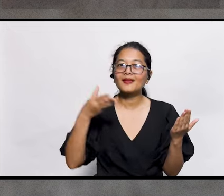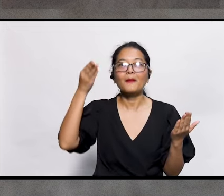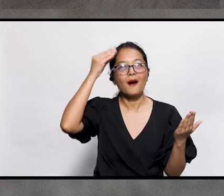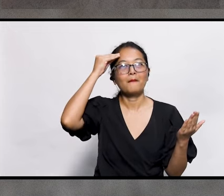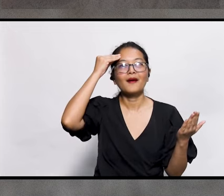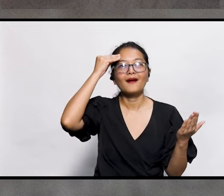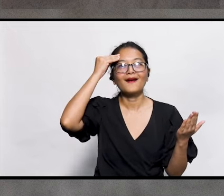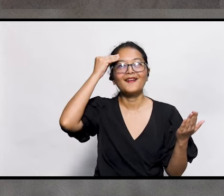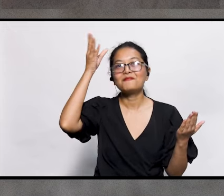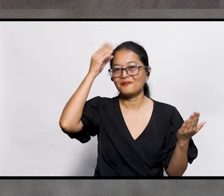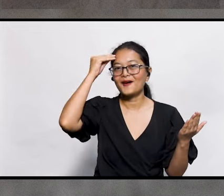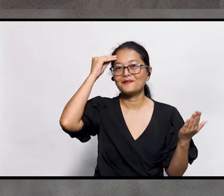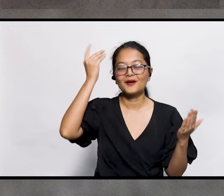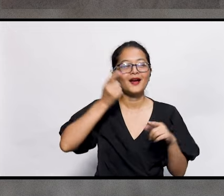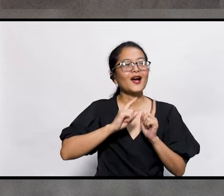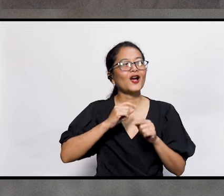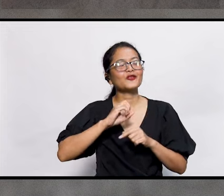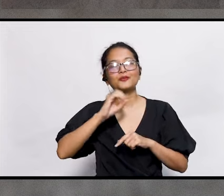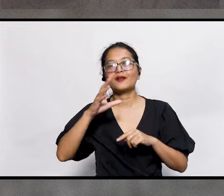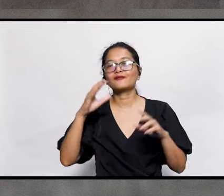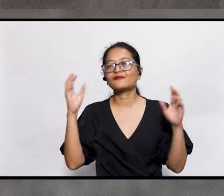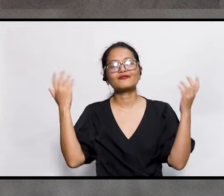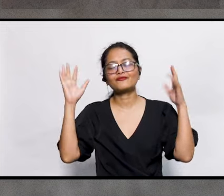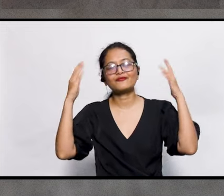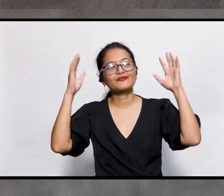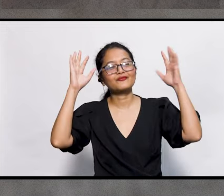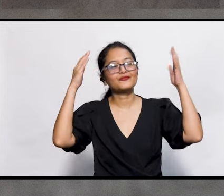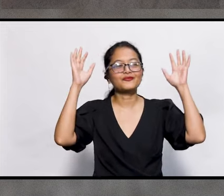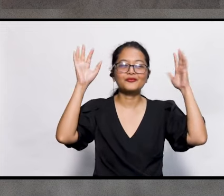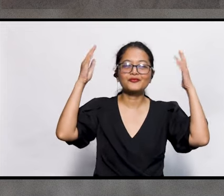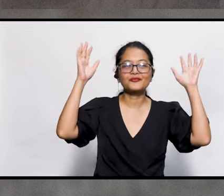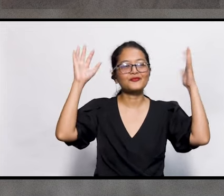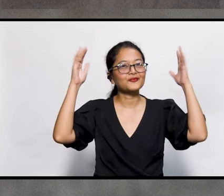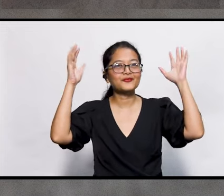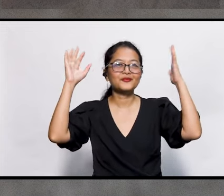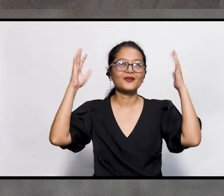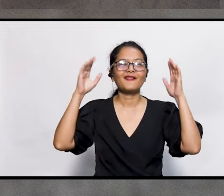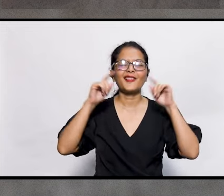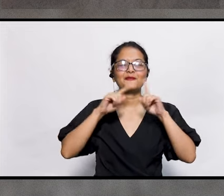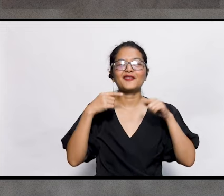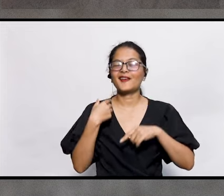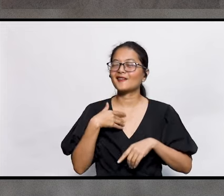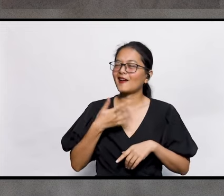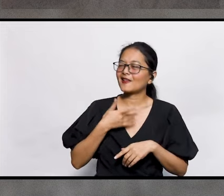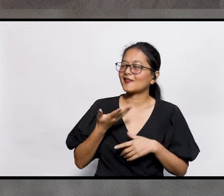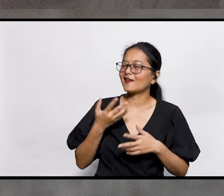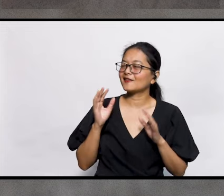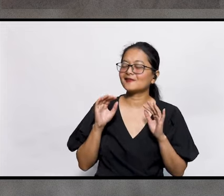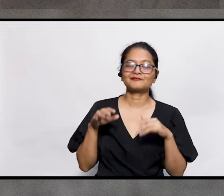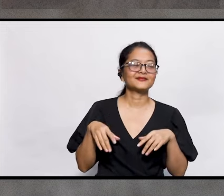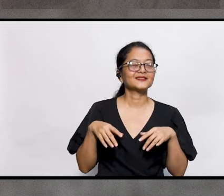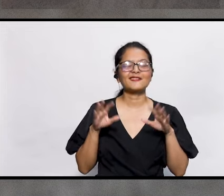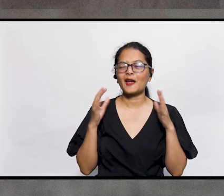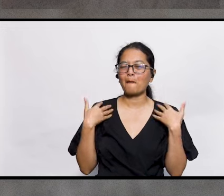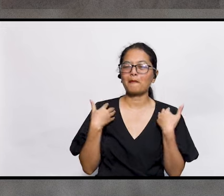kalau disuruh tepuk tangan baru setengah detik aja sudah ha udah tangannya pedas semuanya Waduh yerikonya enggak